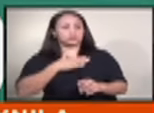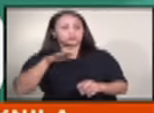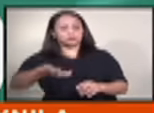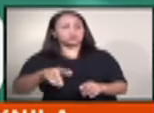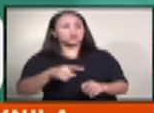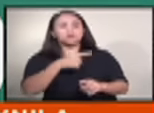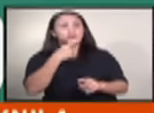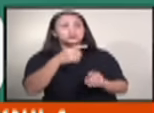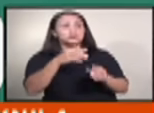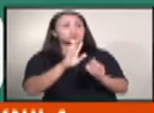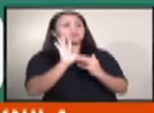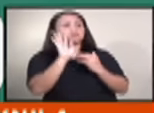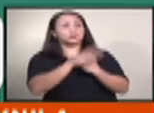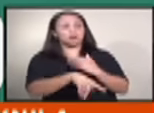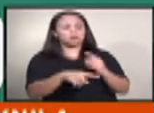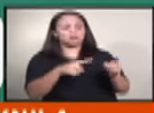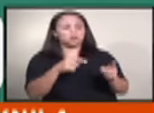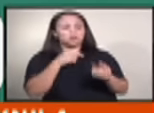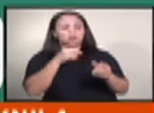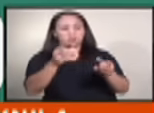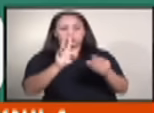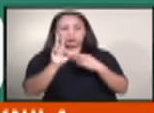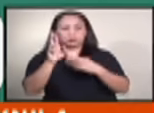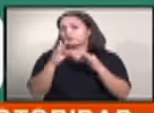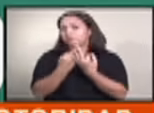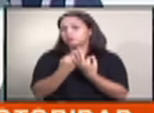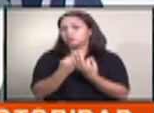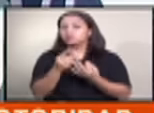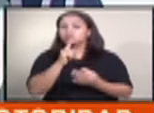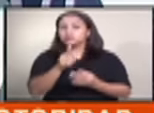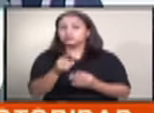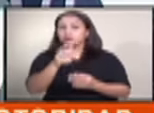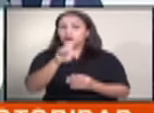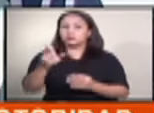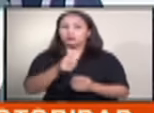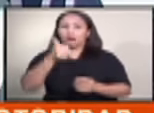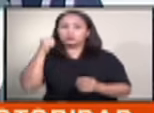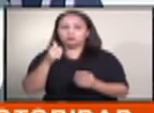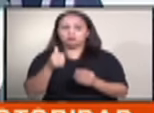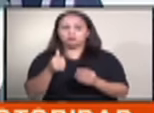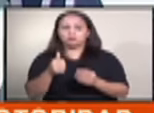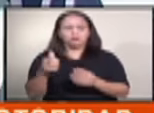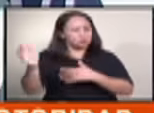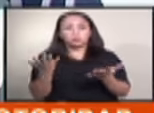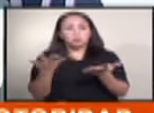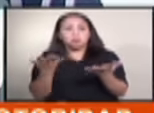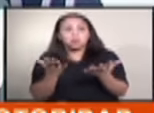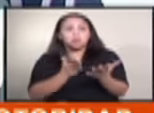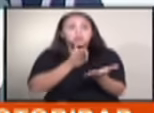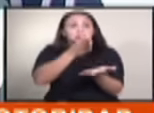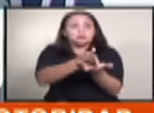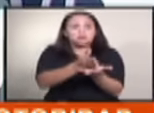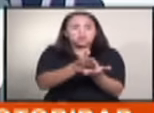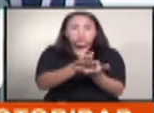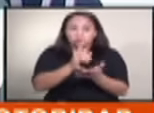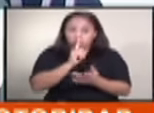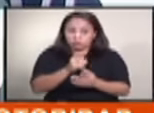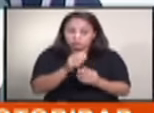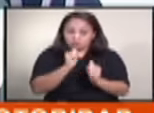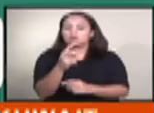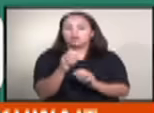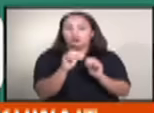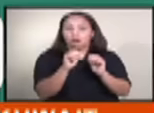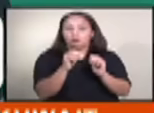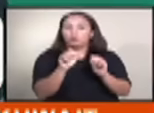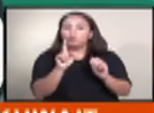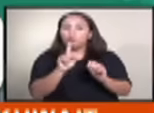akin kasi nangingialam daw po yung pamilya ko sa usapin namin. Ayaw niya na ipakita. Kahit saan daw po kami makarating eh. Aso, nagmamatigas po siya? Yes